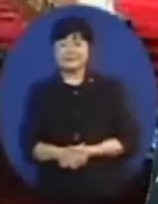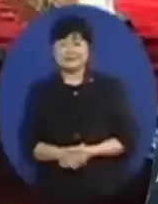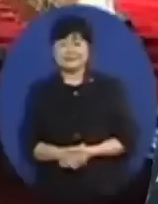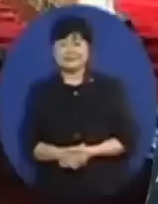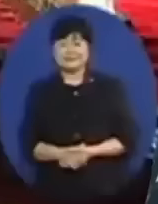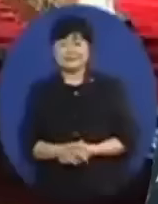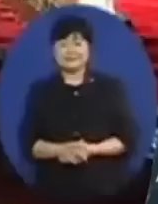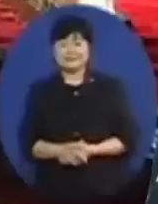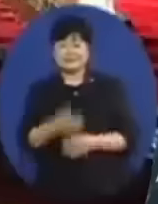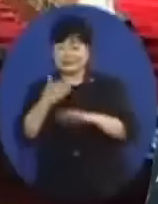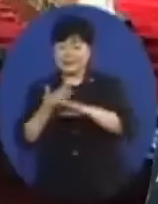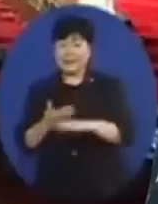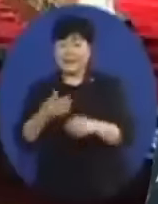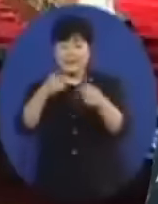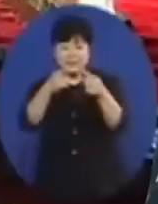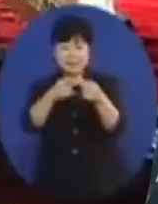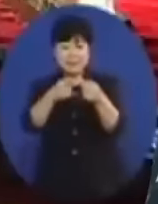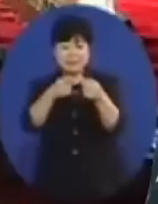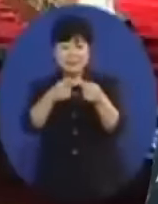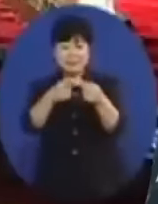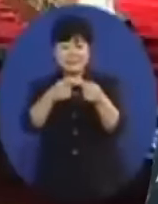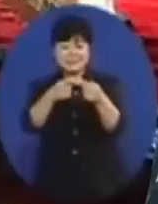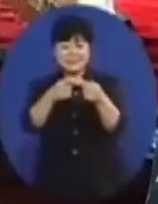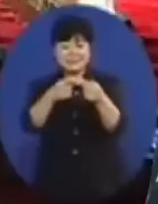대단히 틀립니다. 첫째로